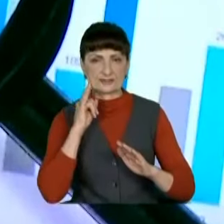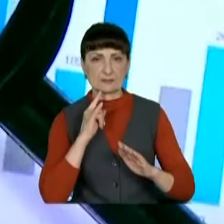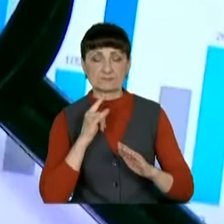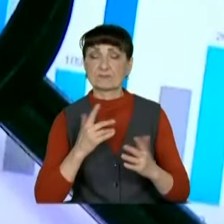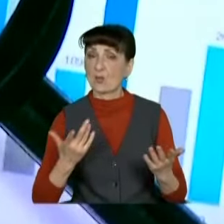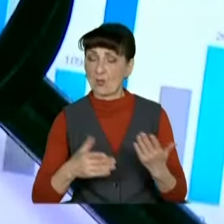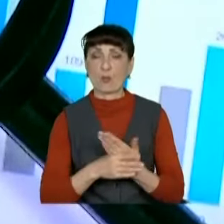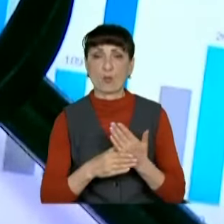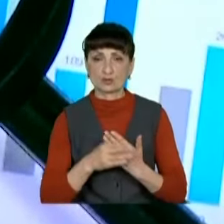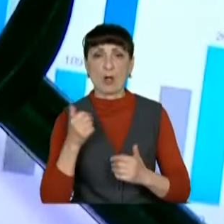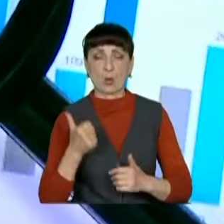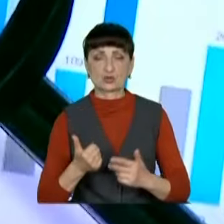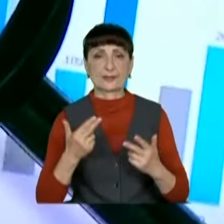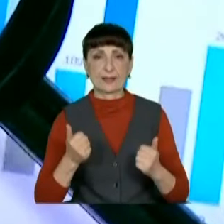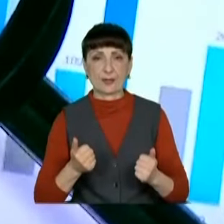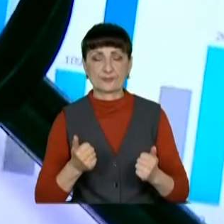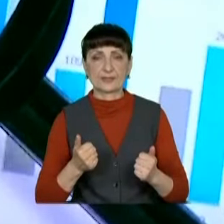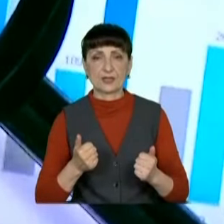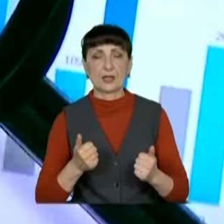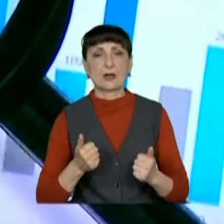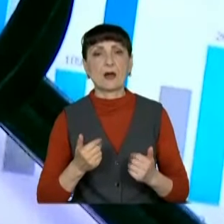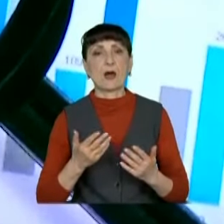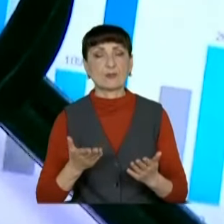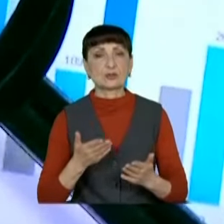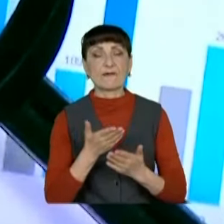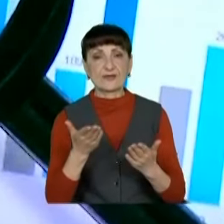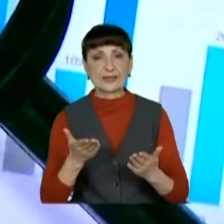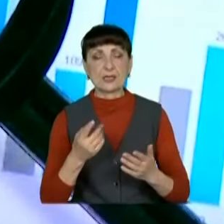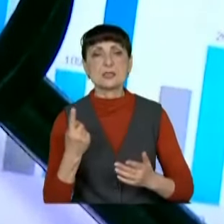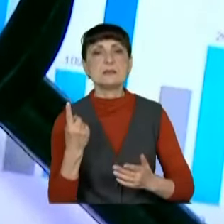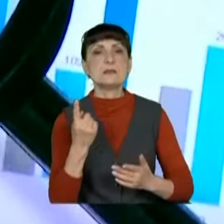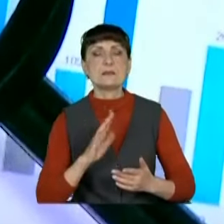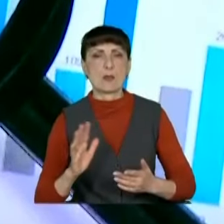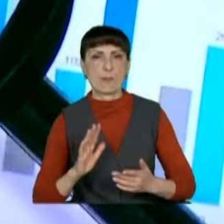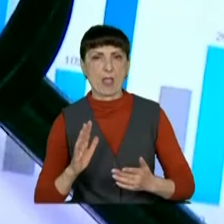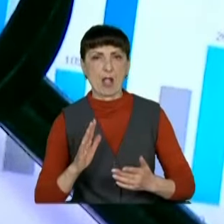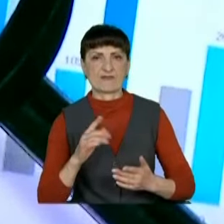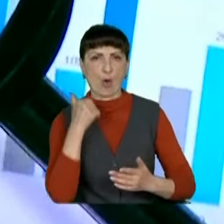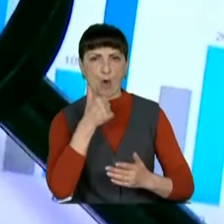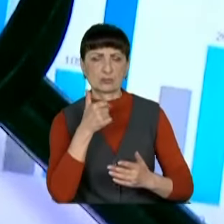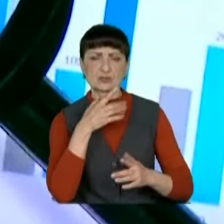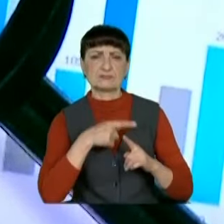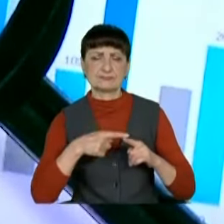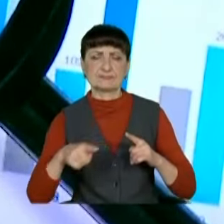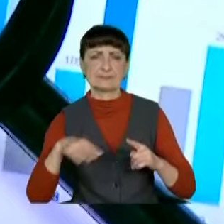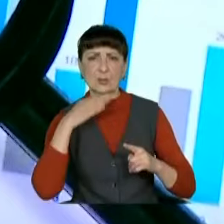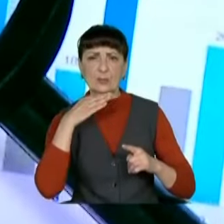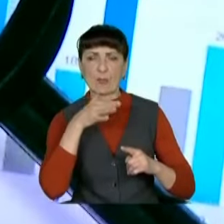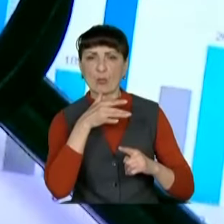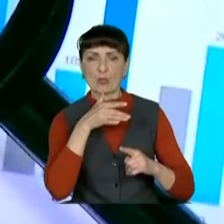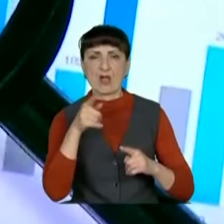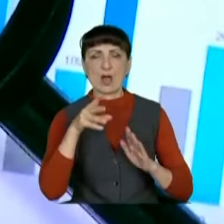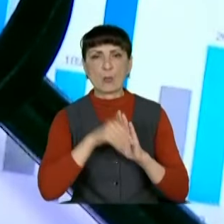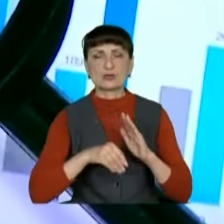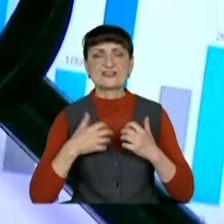Существенное подспорье, бесспорно. Вот вы не первое десятилетие, да, работаете в ветеринарной